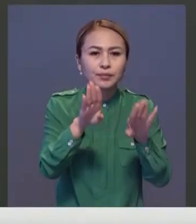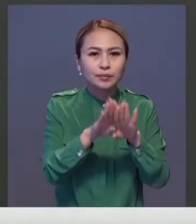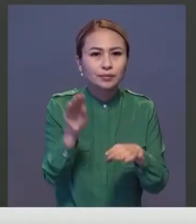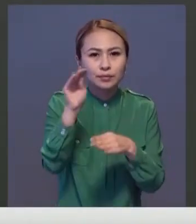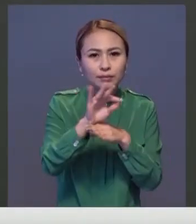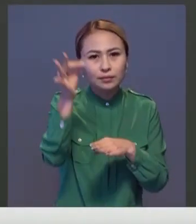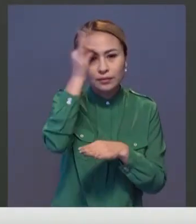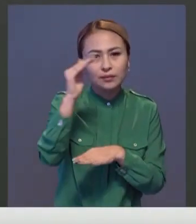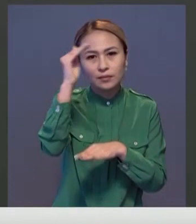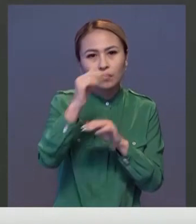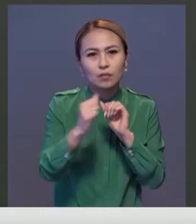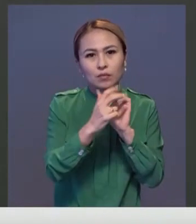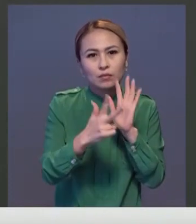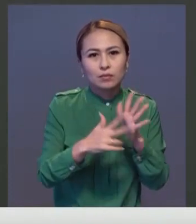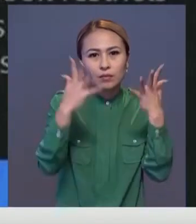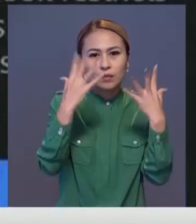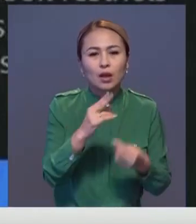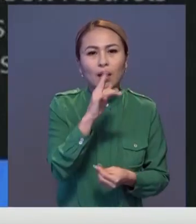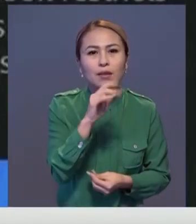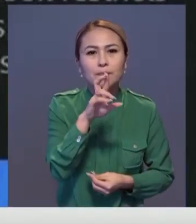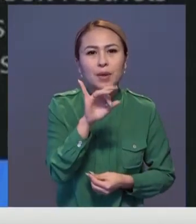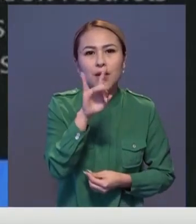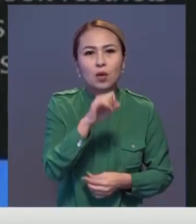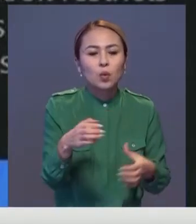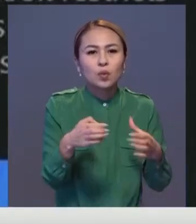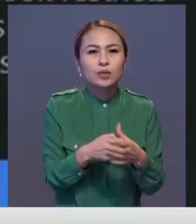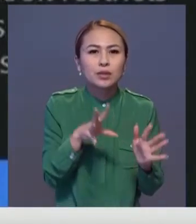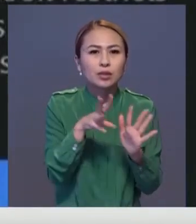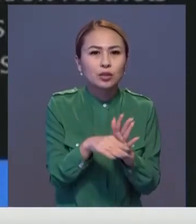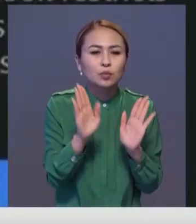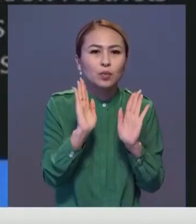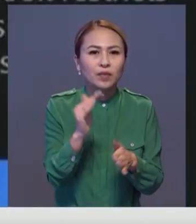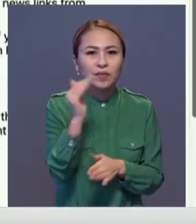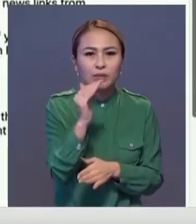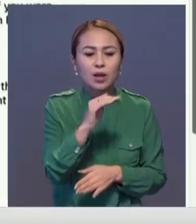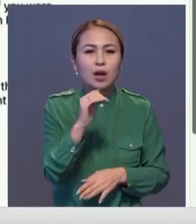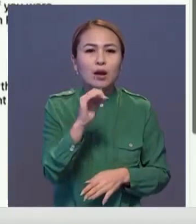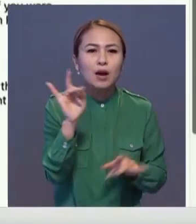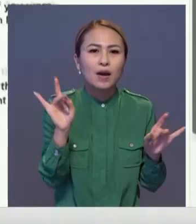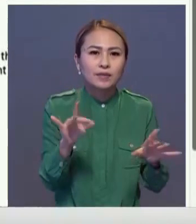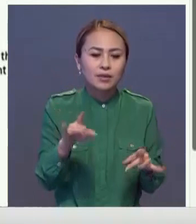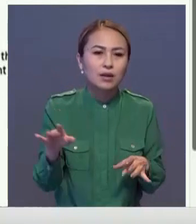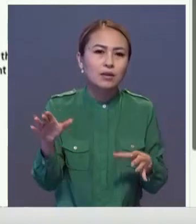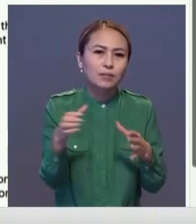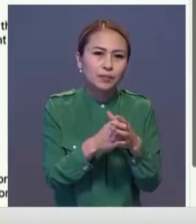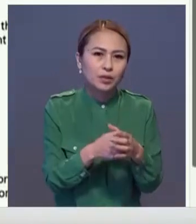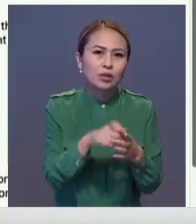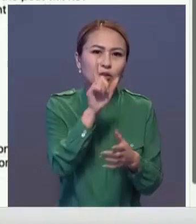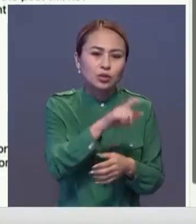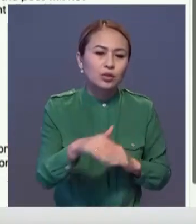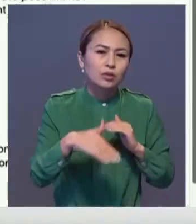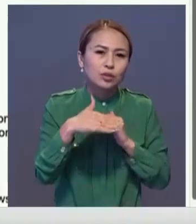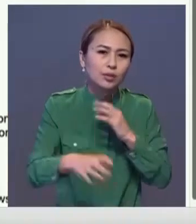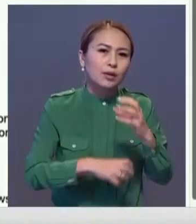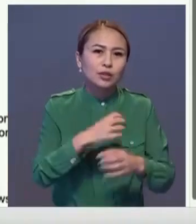сала кетейік, ақпанның 18 күні Канберра осы кодексті енгізетін жариялап, Facebook Австралияның барлық тұтынушылары үшін жергілікті